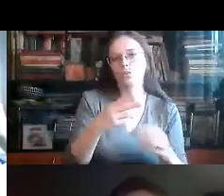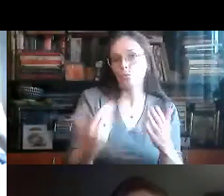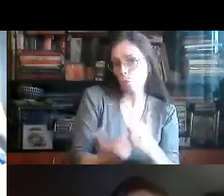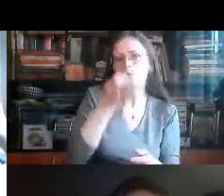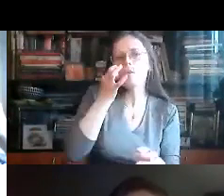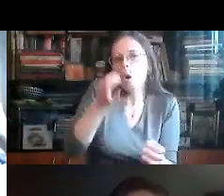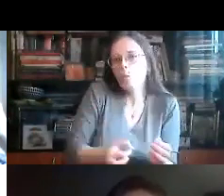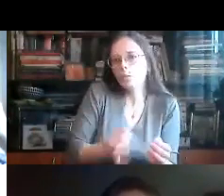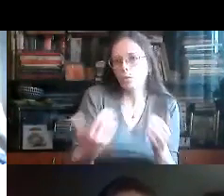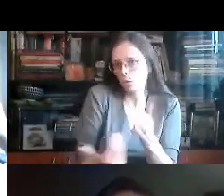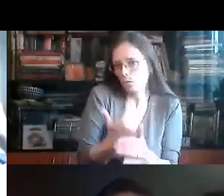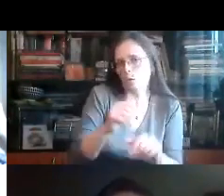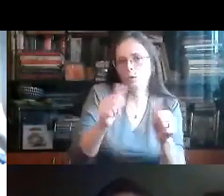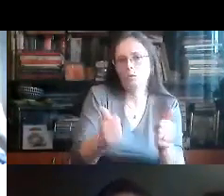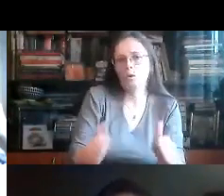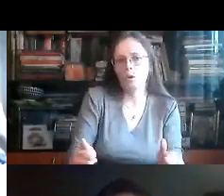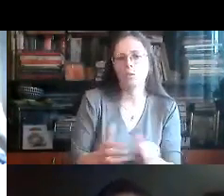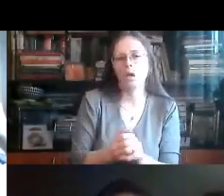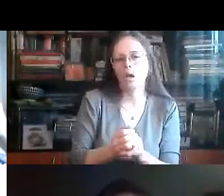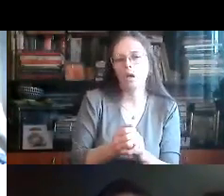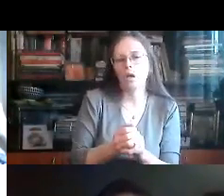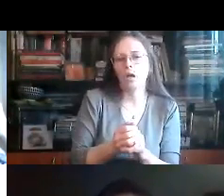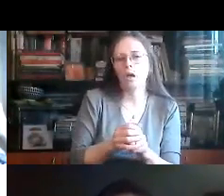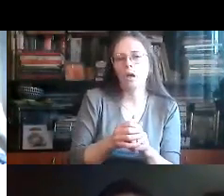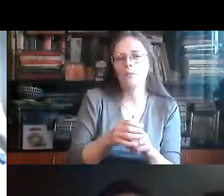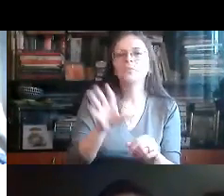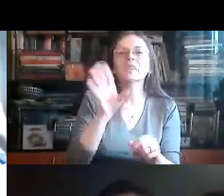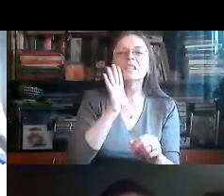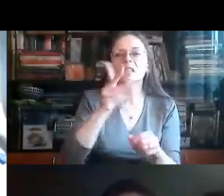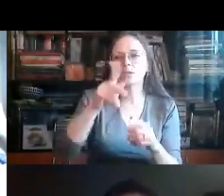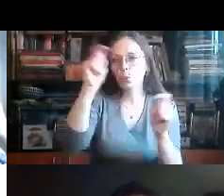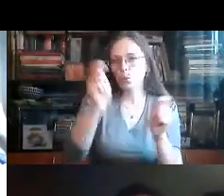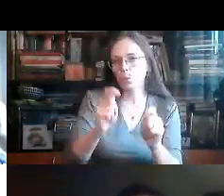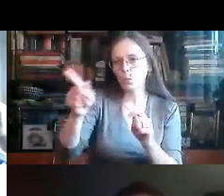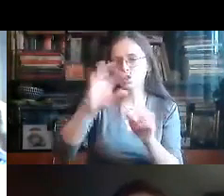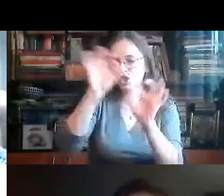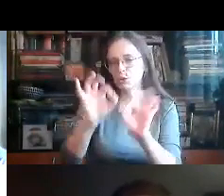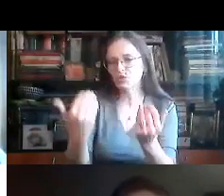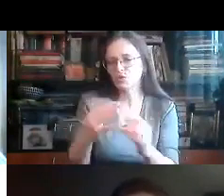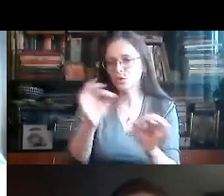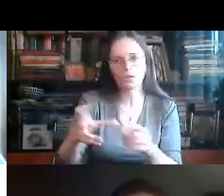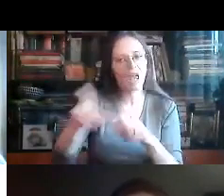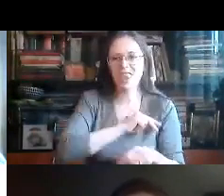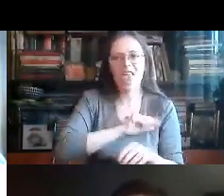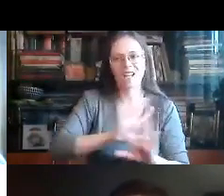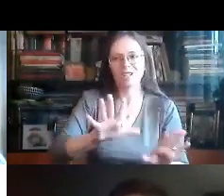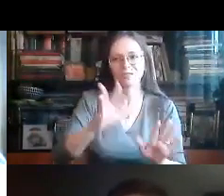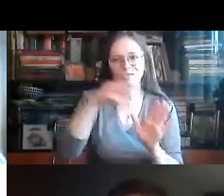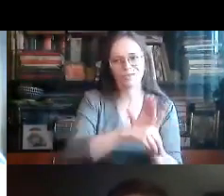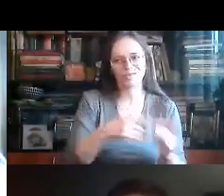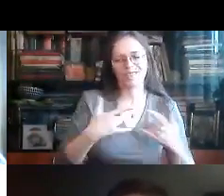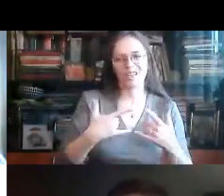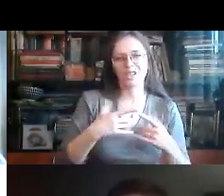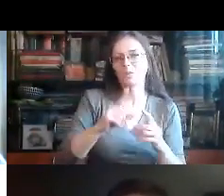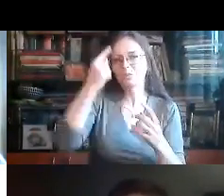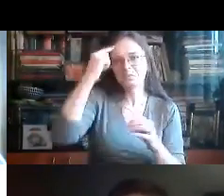для Тони это новый опыт, потому что она не работала в театре. Во всяком случае, это очень увлекательно, как оказывается. И мне казалось,